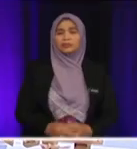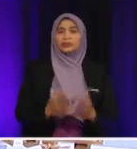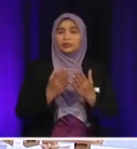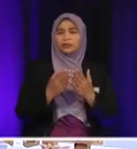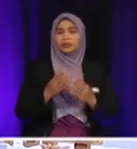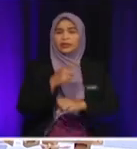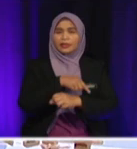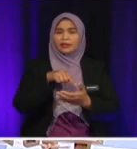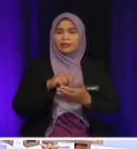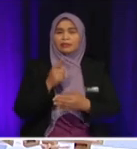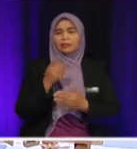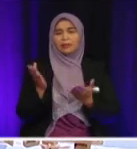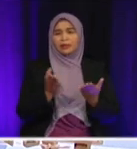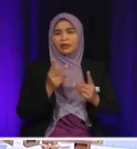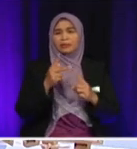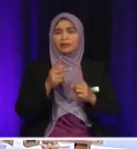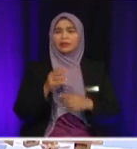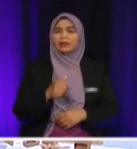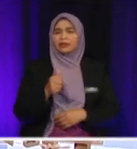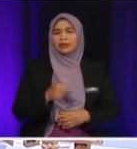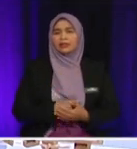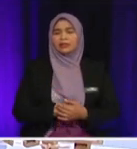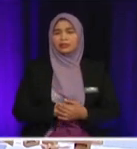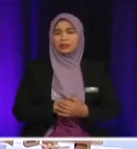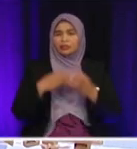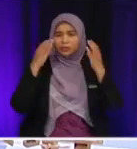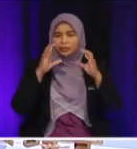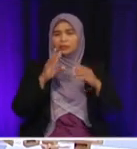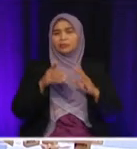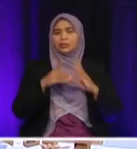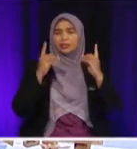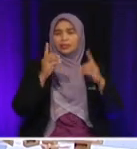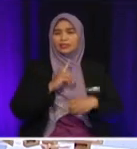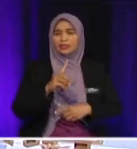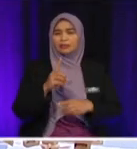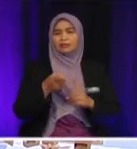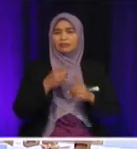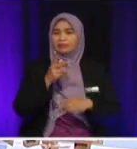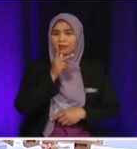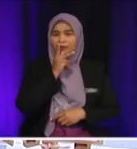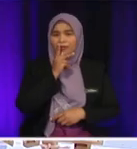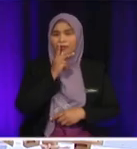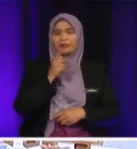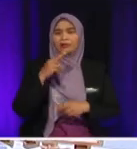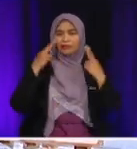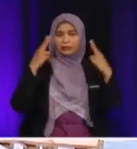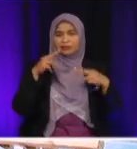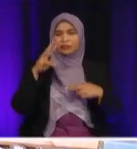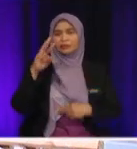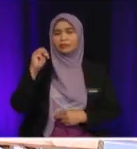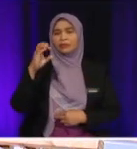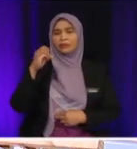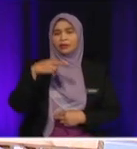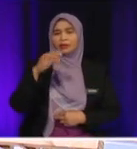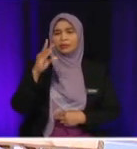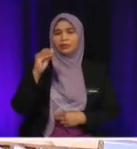Ini kita bawakan kepada anda guru pendidikan Islam SMK Syed Abu Bakar Baling Kedah, iaitu Ustaz Muhammad Nur Azlan Idris.